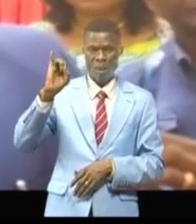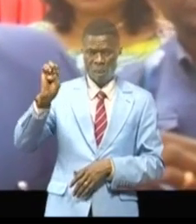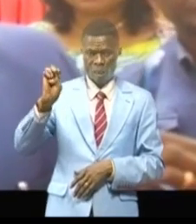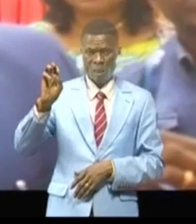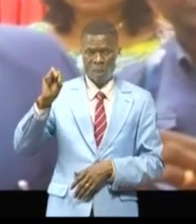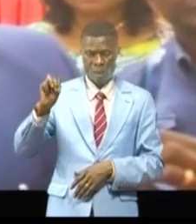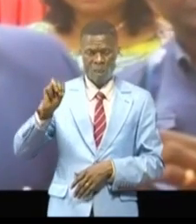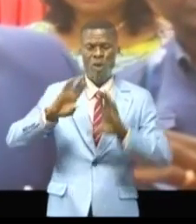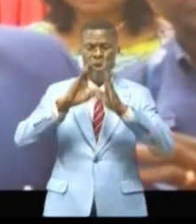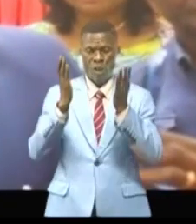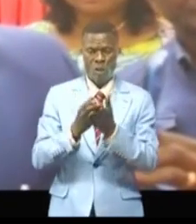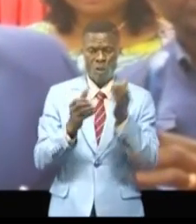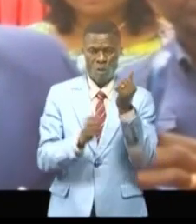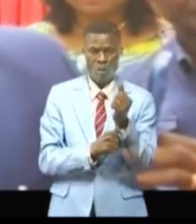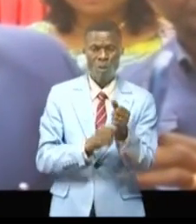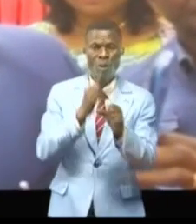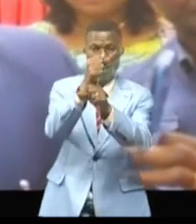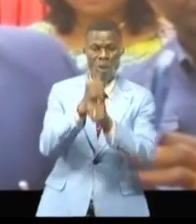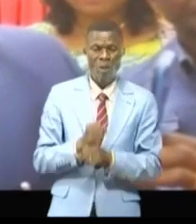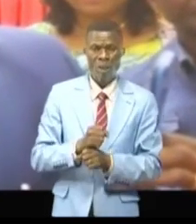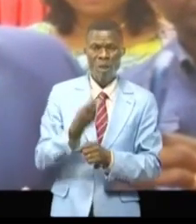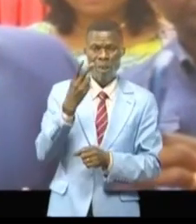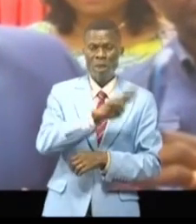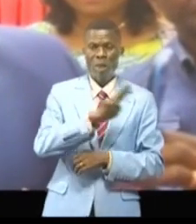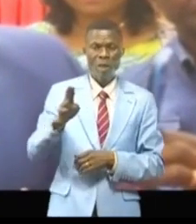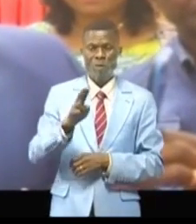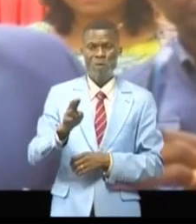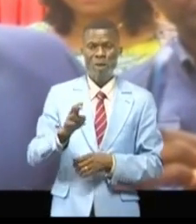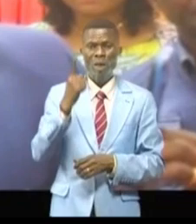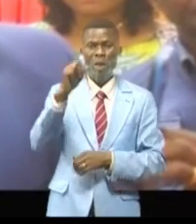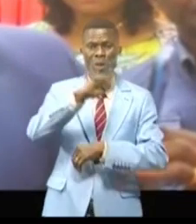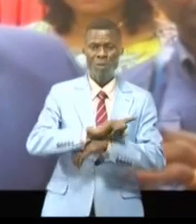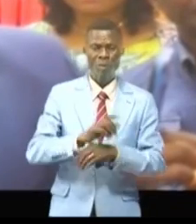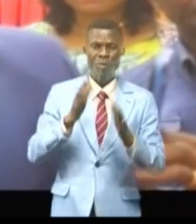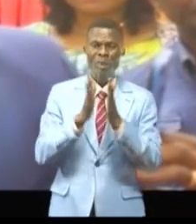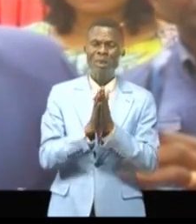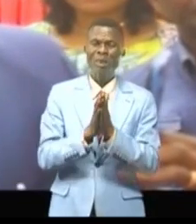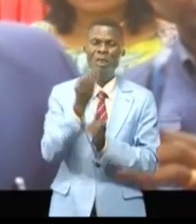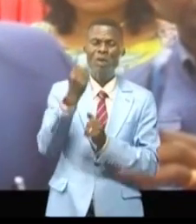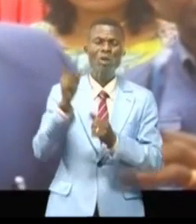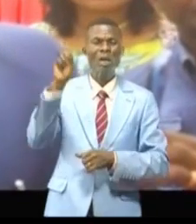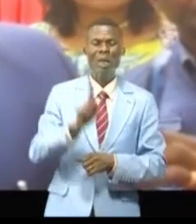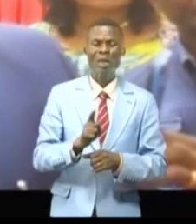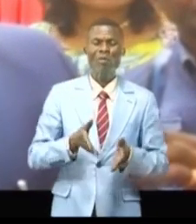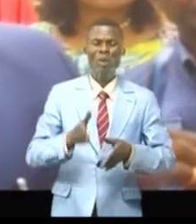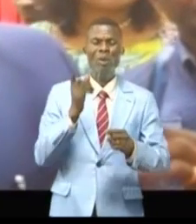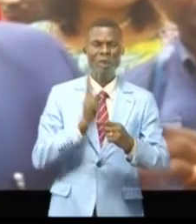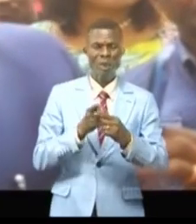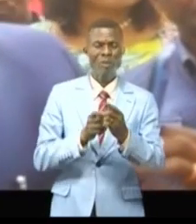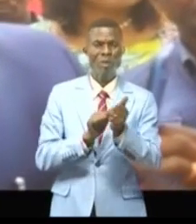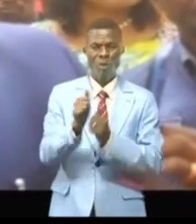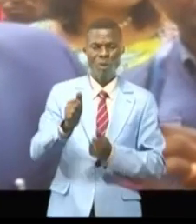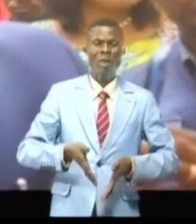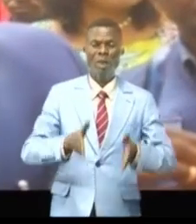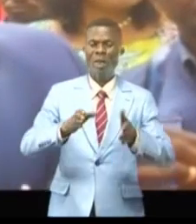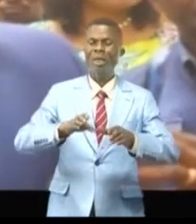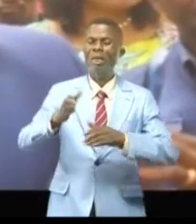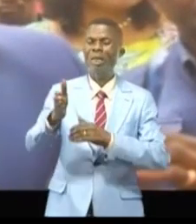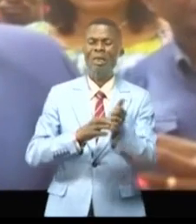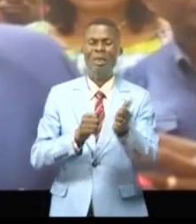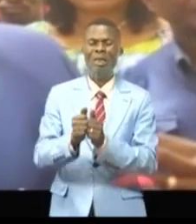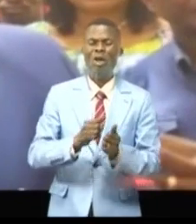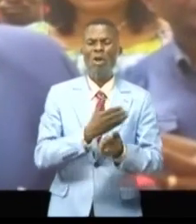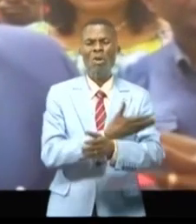qui recevait 2 véhicules par jour, aujourd'hui en train de recevoir plus de 10 à 20 véhicules par jour. Cette route est à détérioration